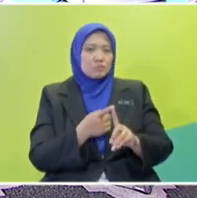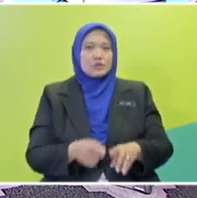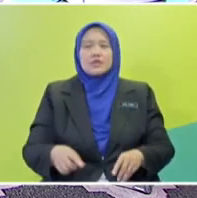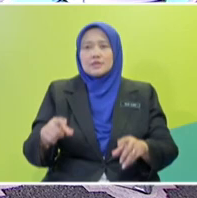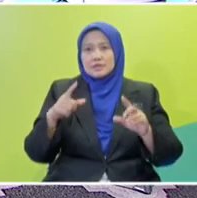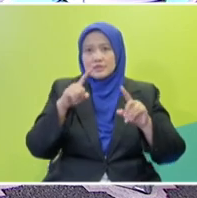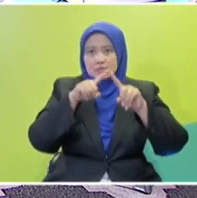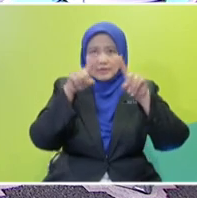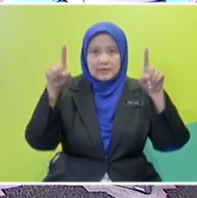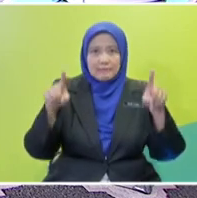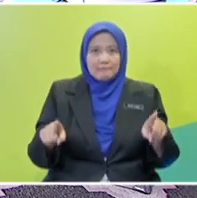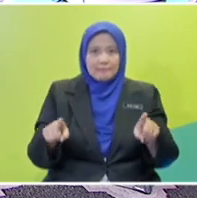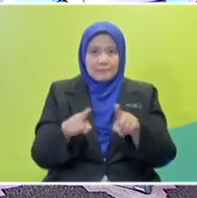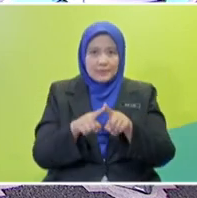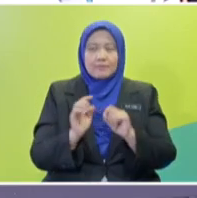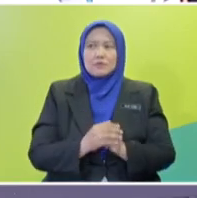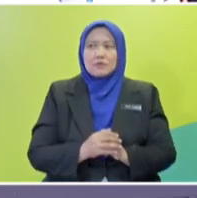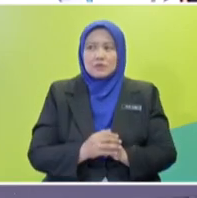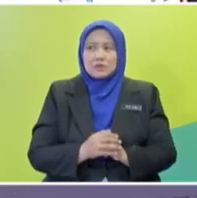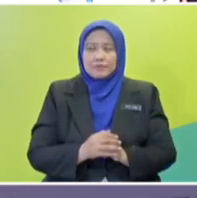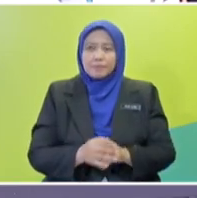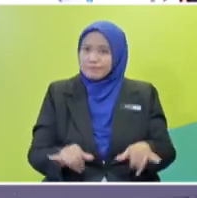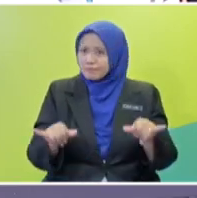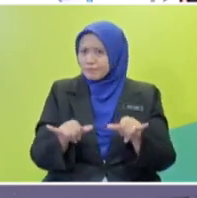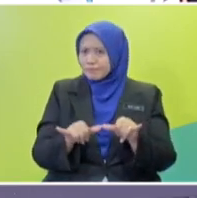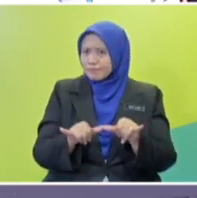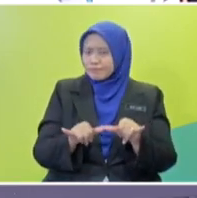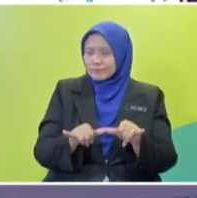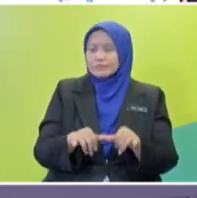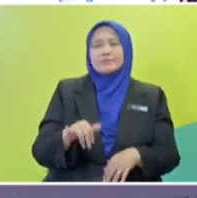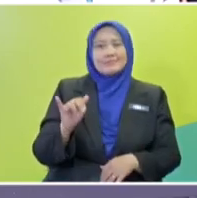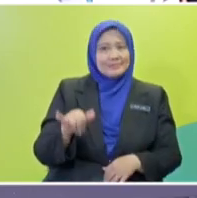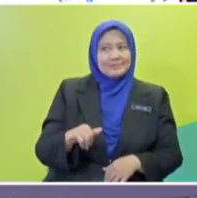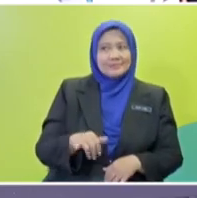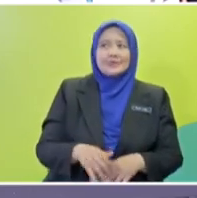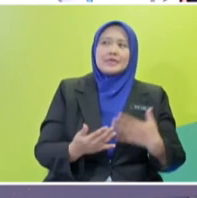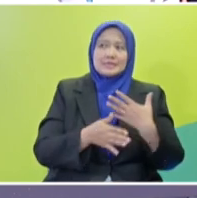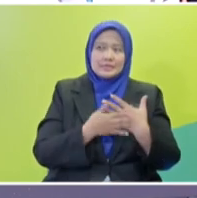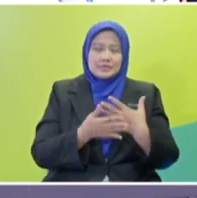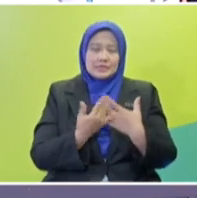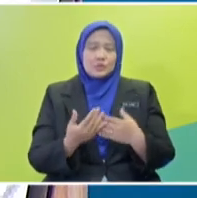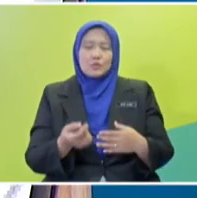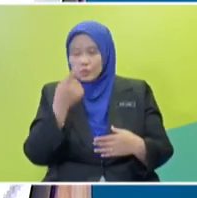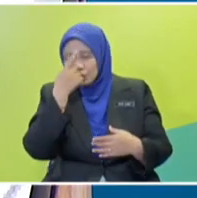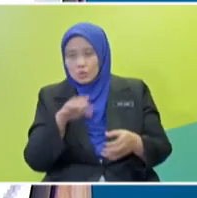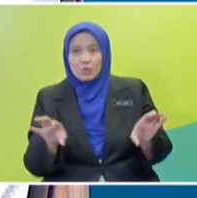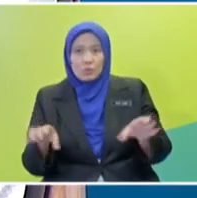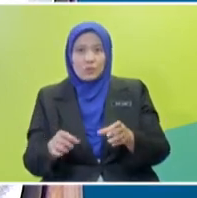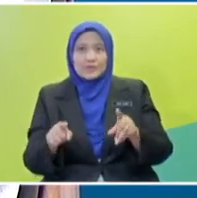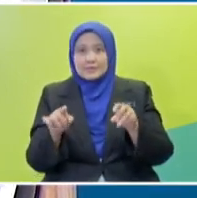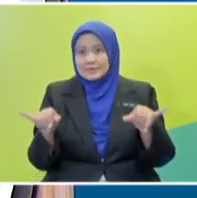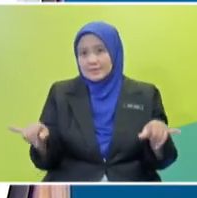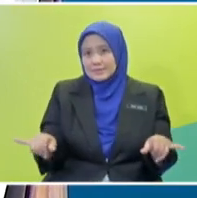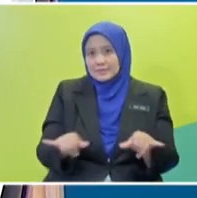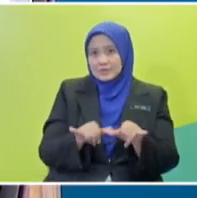jadi kita lihat sesuai atau tidak Oke sesuai lah mungkin kita rasa senanglah nak buat bentuk segi empat tepat tuh ah